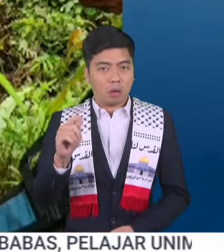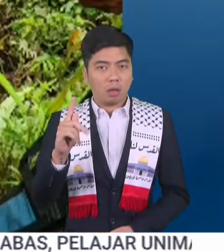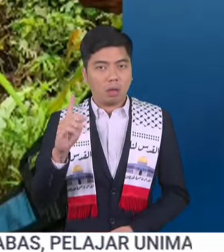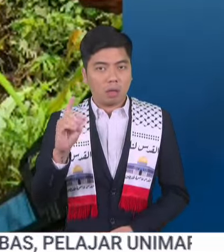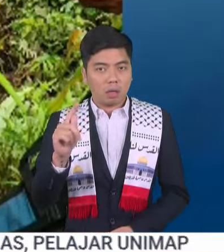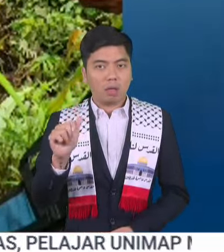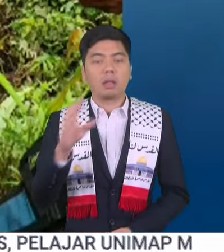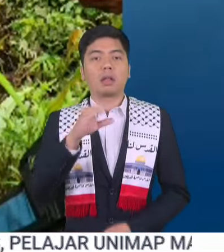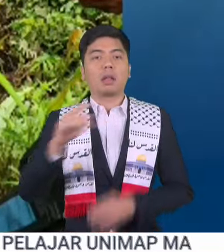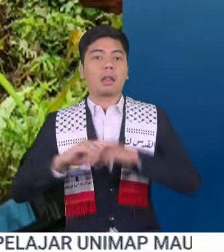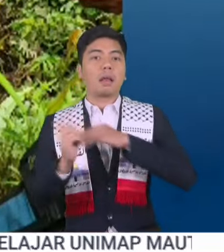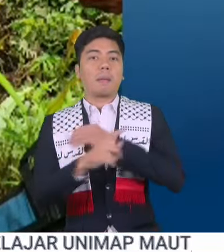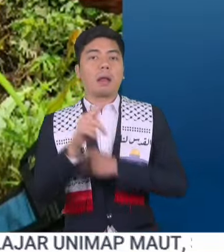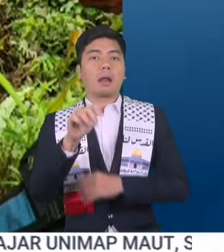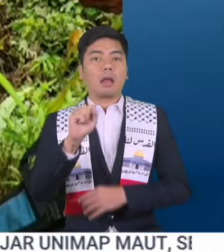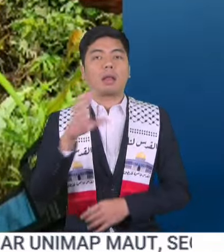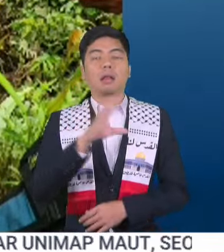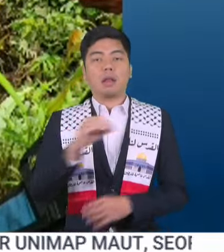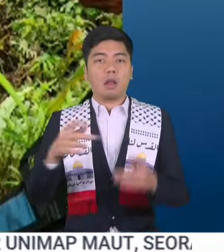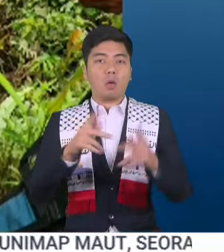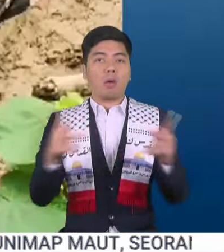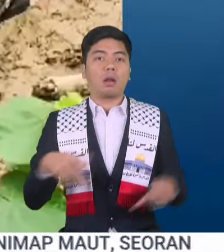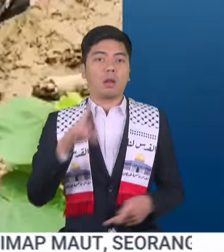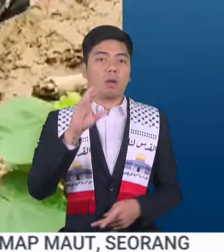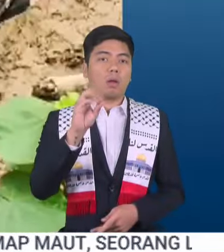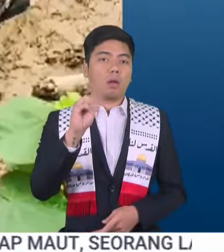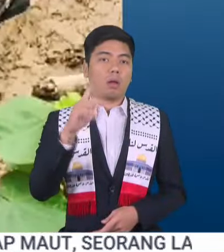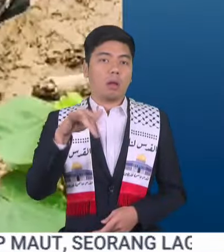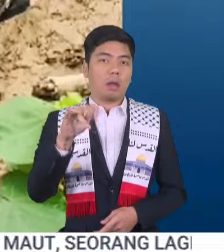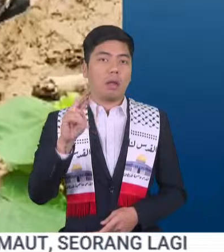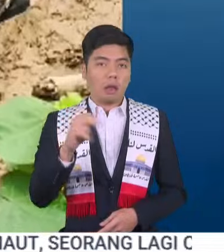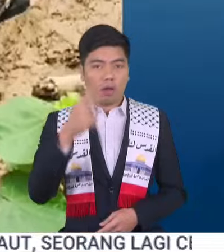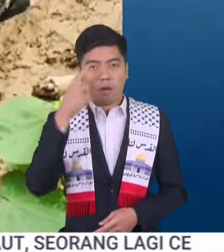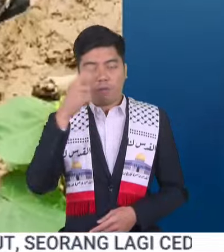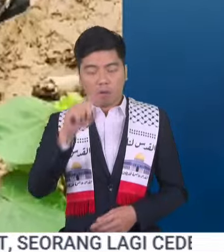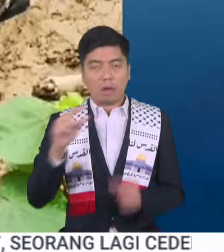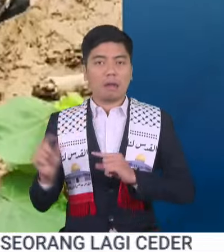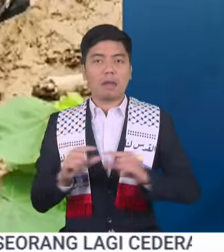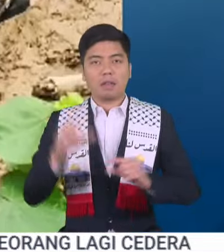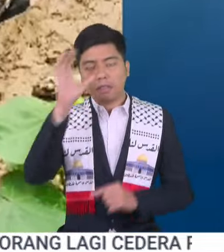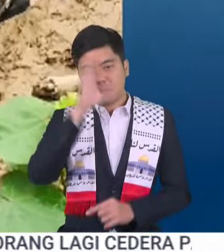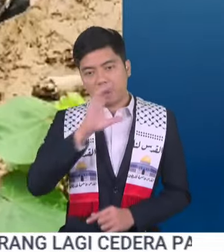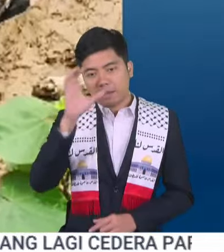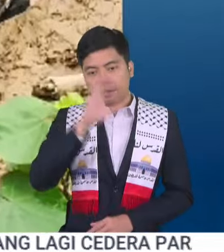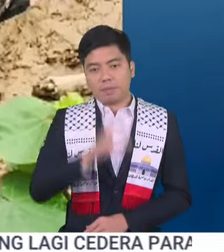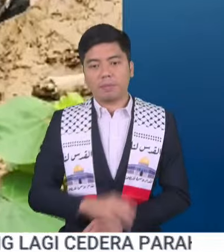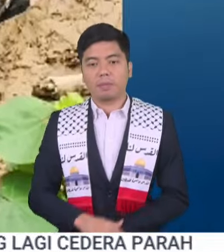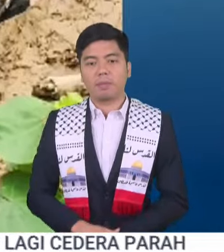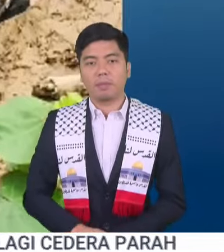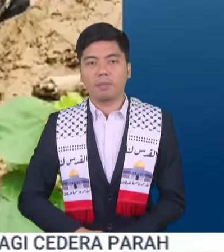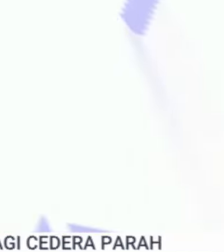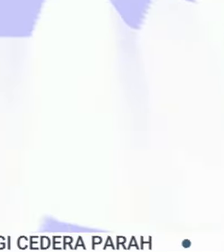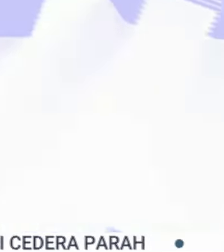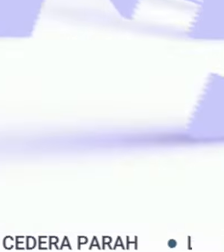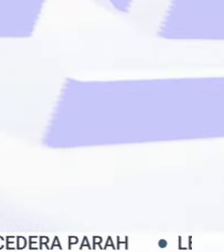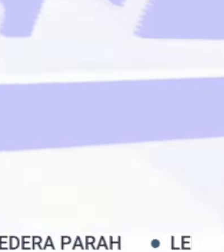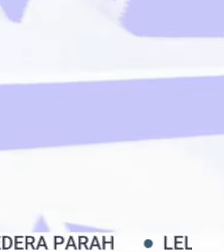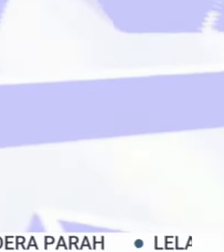dan BBP Kuala Rompin digerakkan ke lokasi untuk operasi mencari dan menyelamat mangsa.